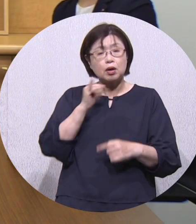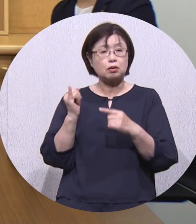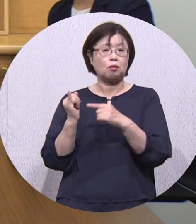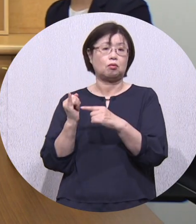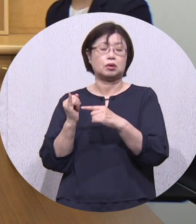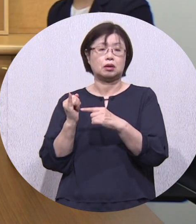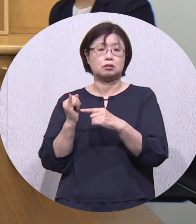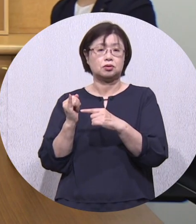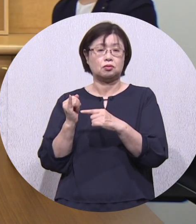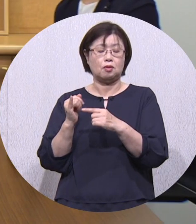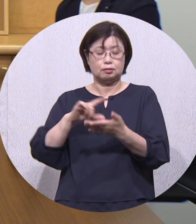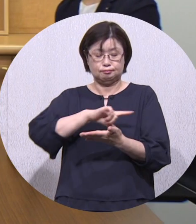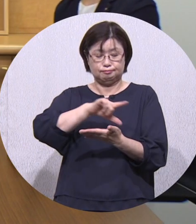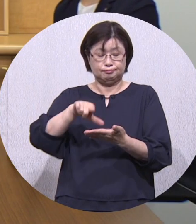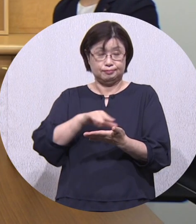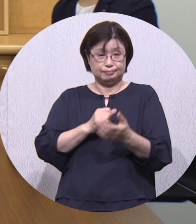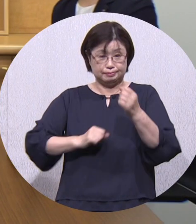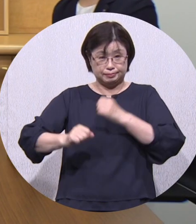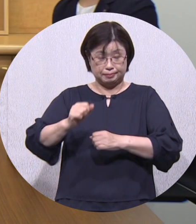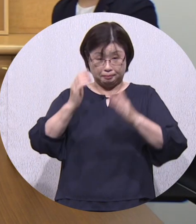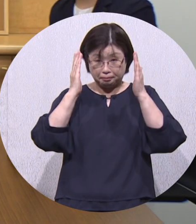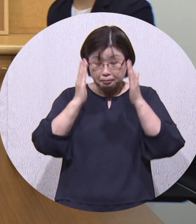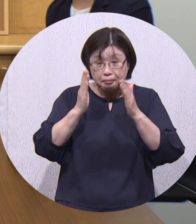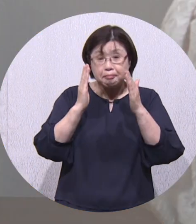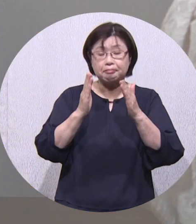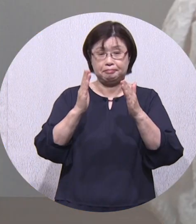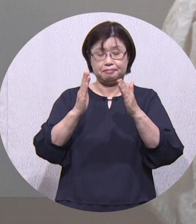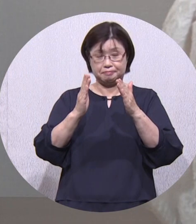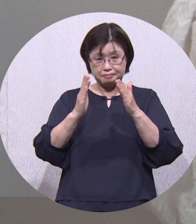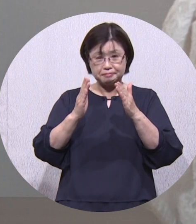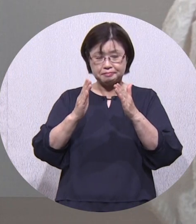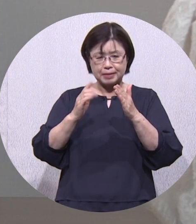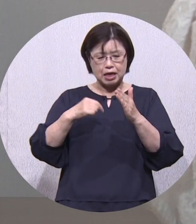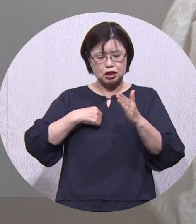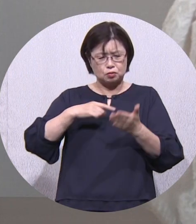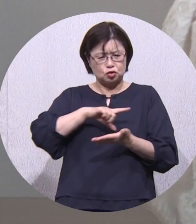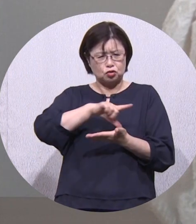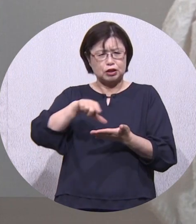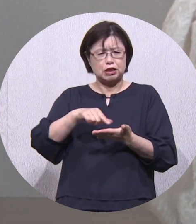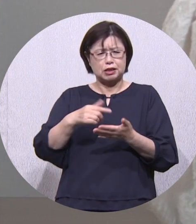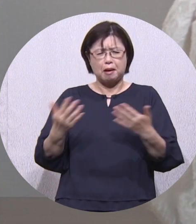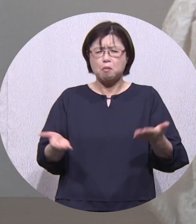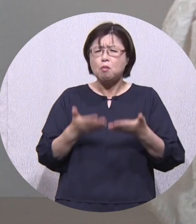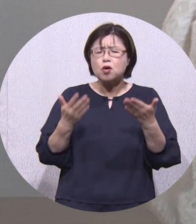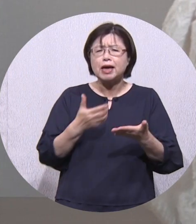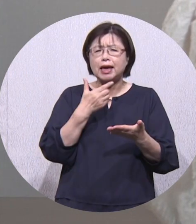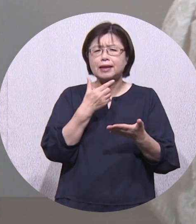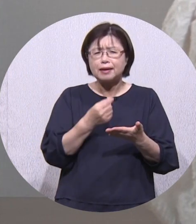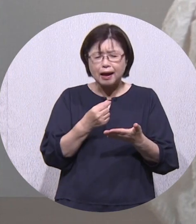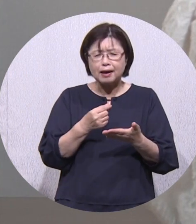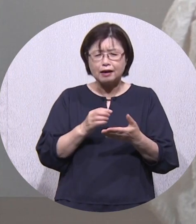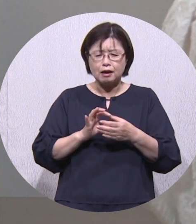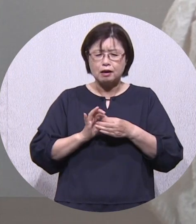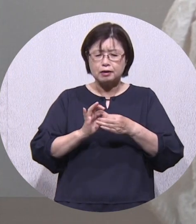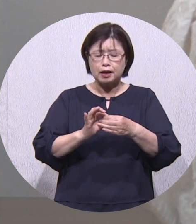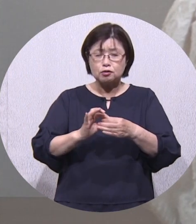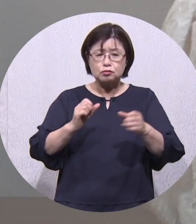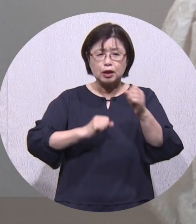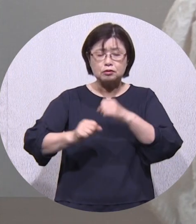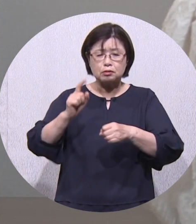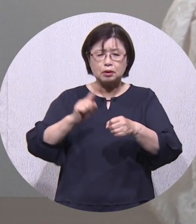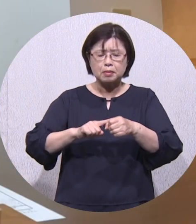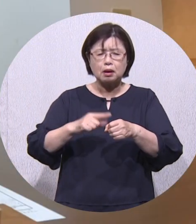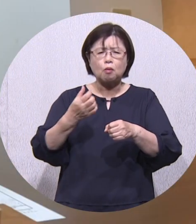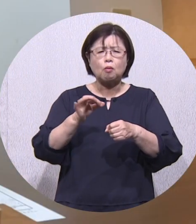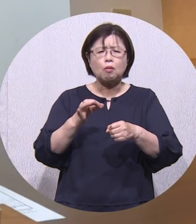性の方とかは地域活動を行っていらっしゃって、自分が住んでいる地域をもっと盛り上げたいといろんなイベントをやられていたんです